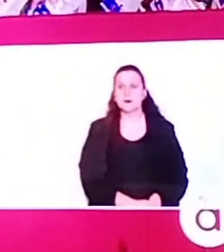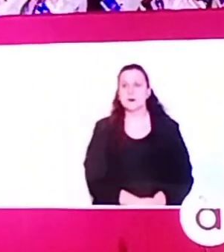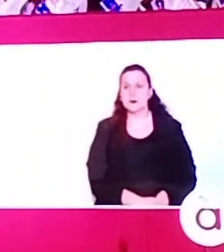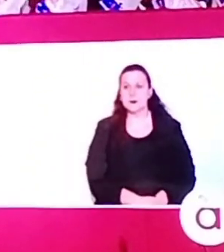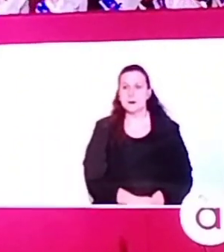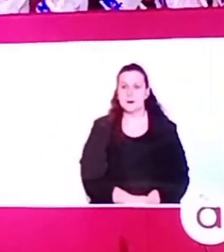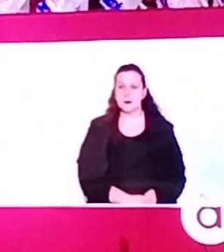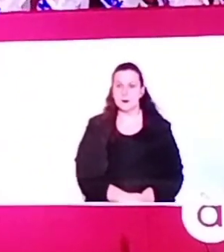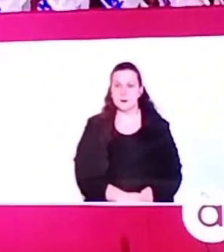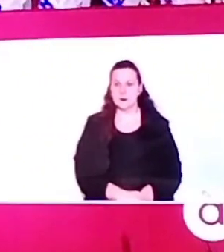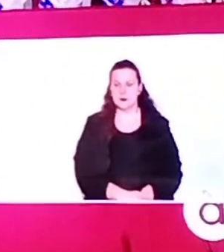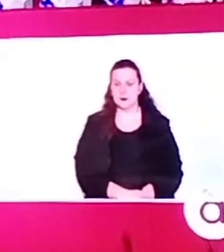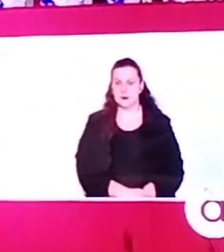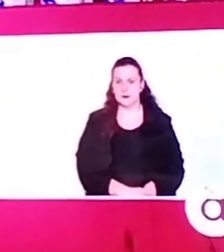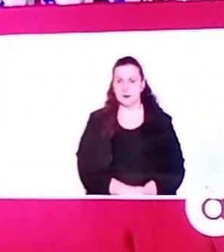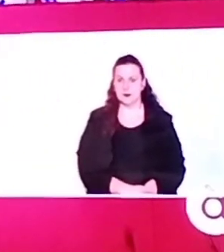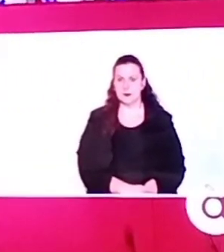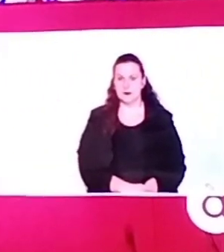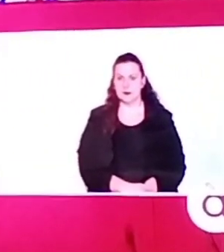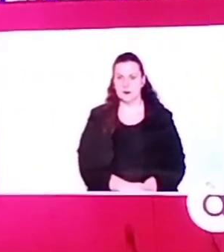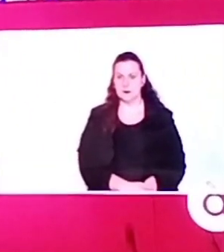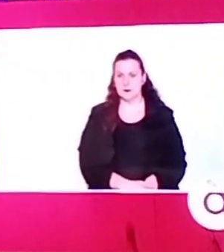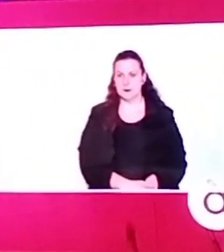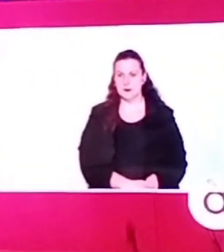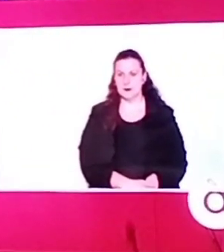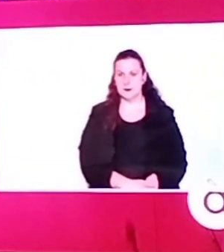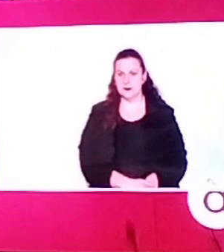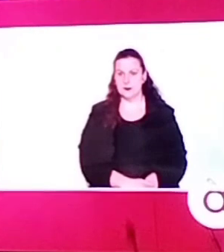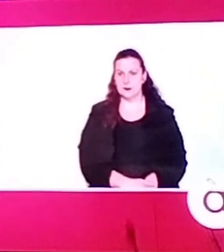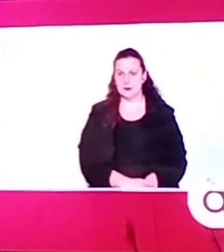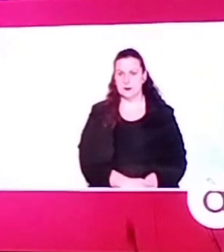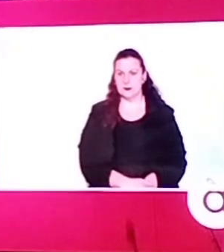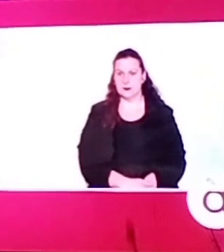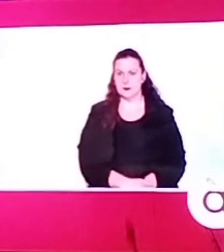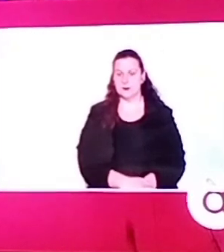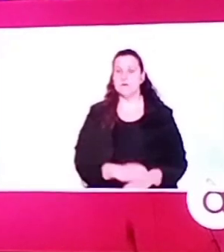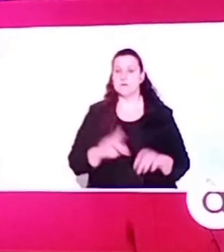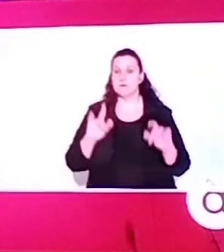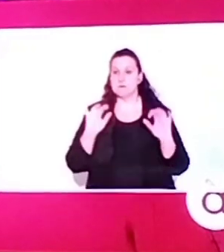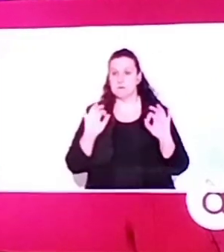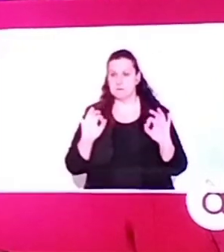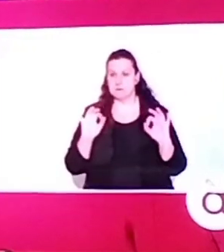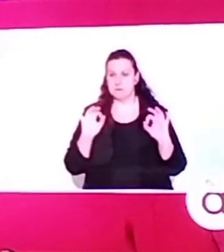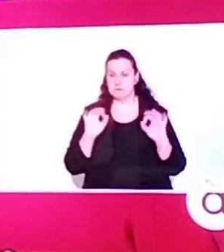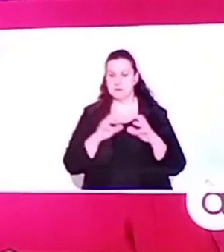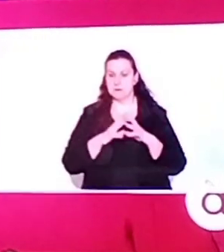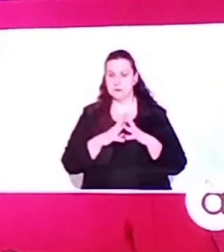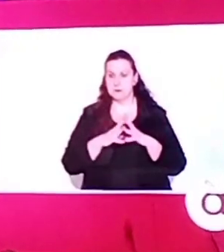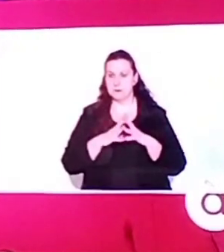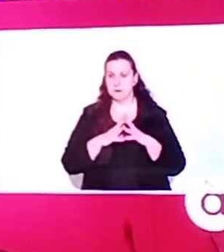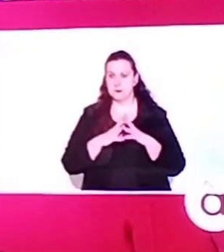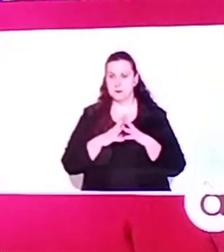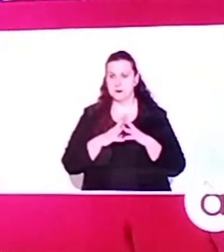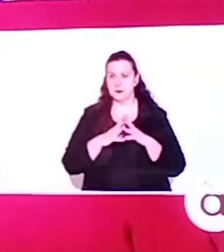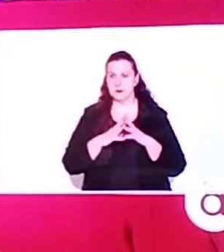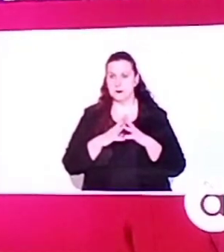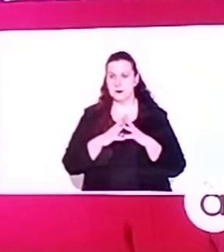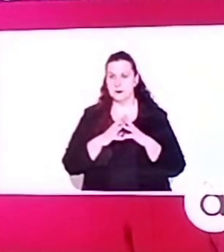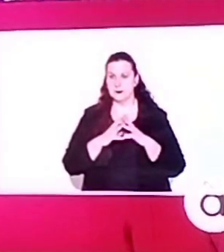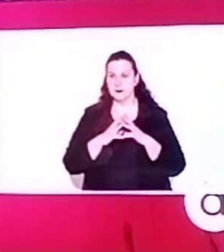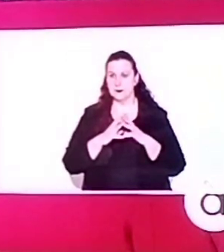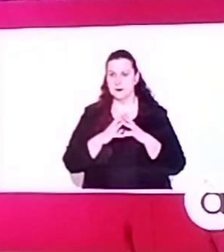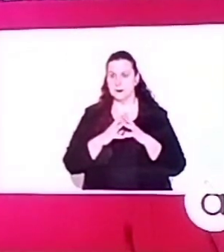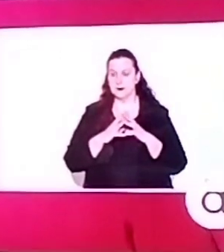però això podem dir que és històric, jo crec que no ha passat. Sí. Mai, crec que podem continuar en el discurs, així